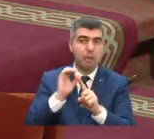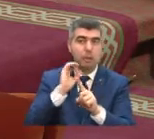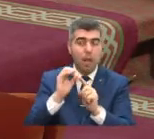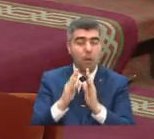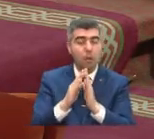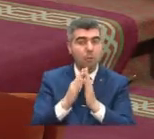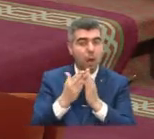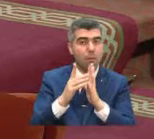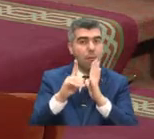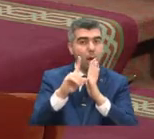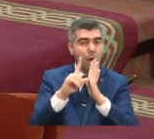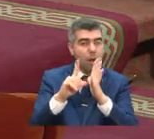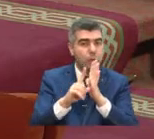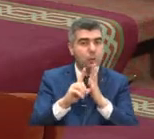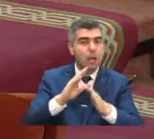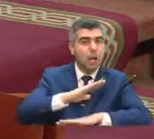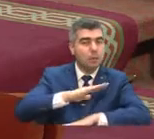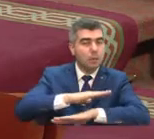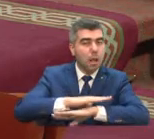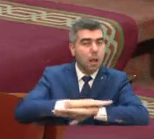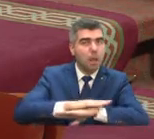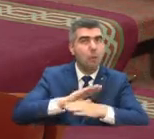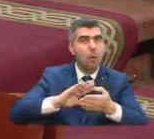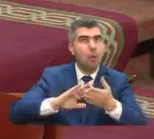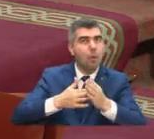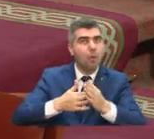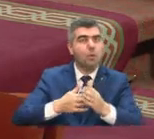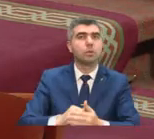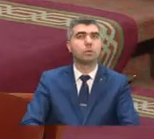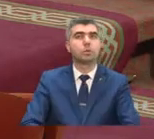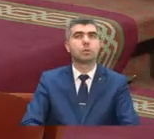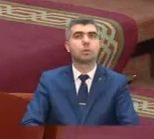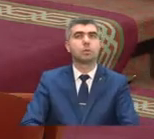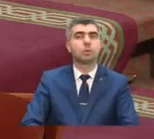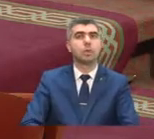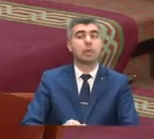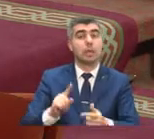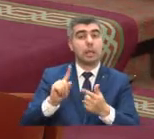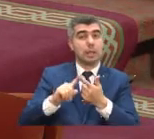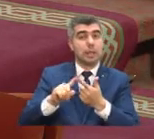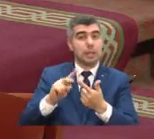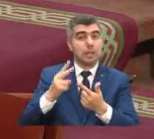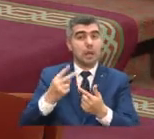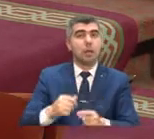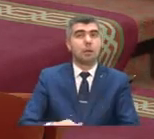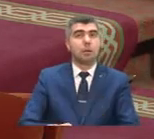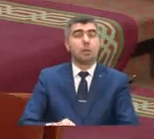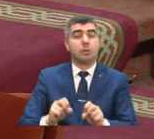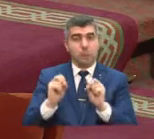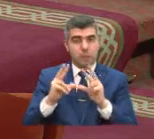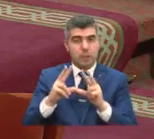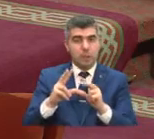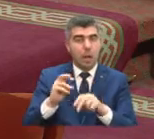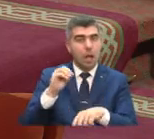تحملات محدد، يعني ماشي بطريقه مباشره. هذه الاولى. ثانيا غيسمح لنا بان